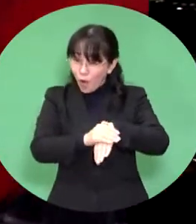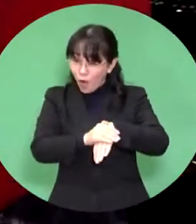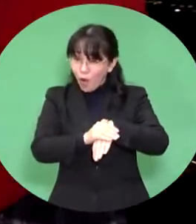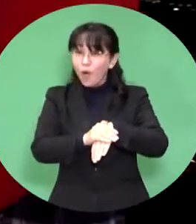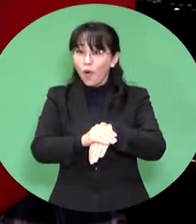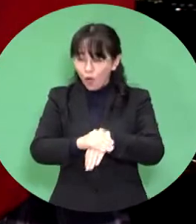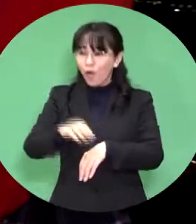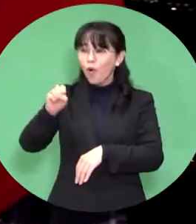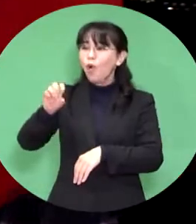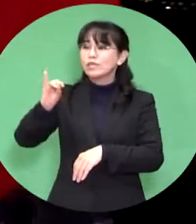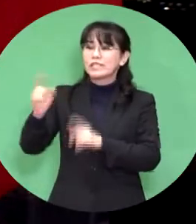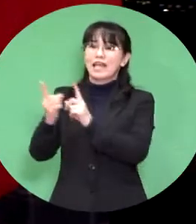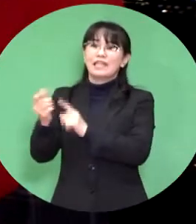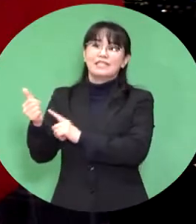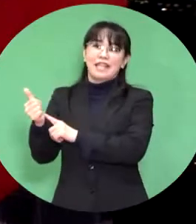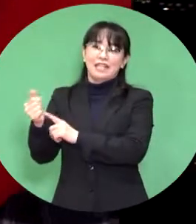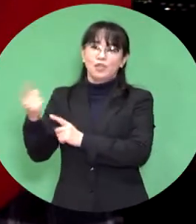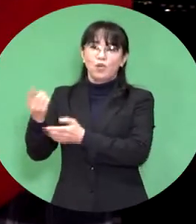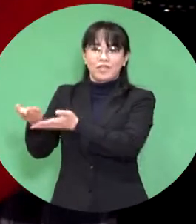さんに教えてもらいました。